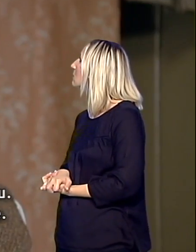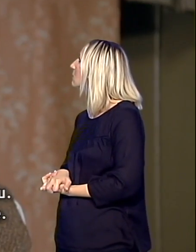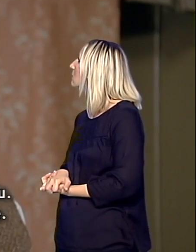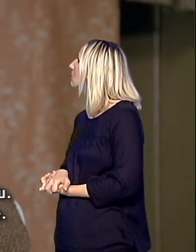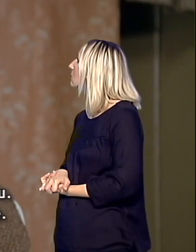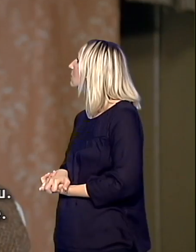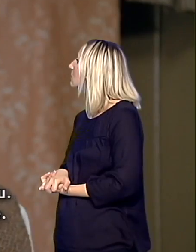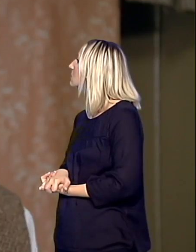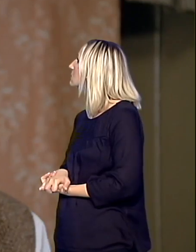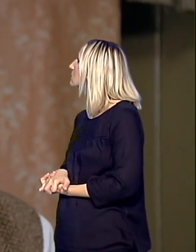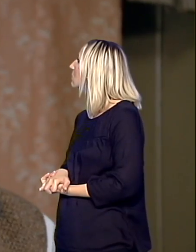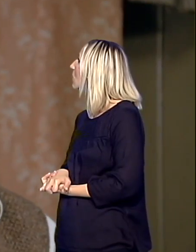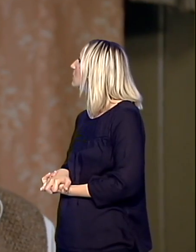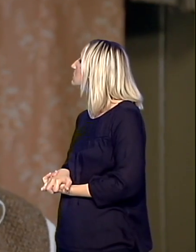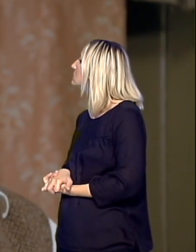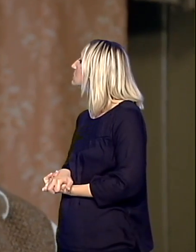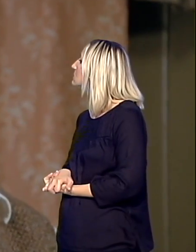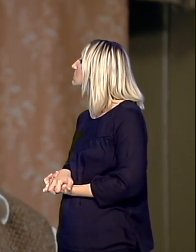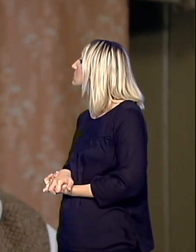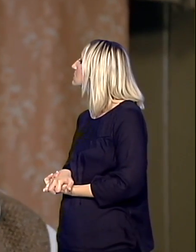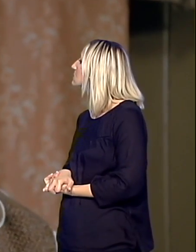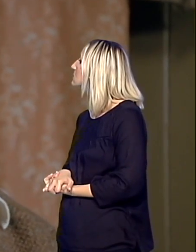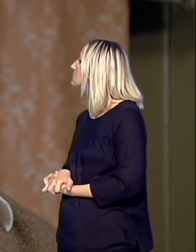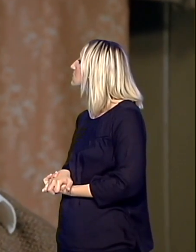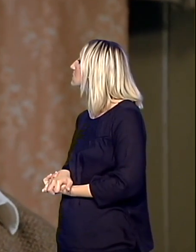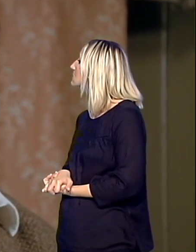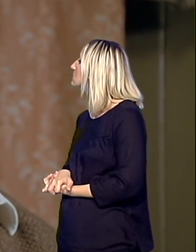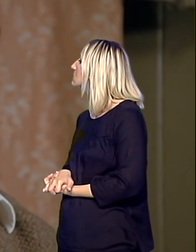You have the heart of a poet. No.